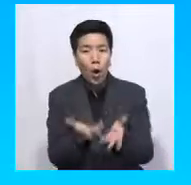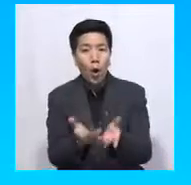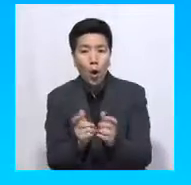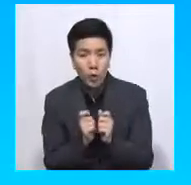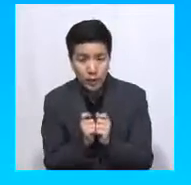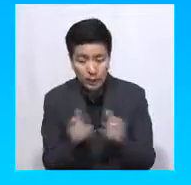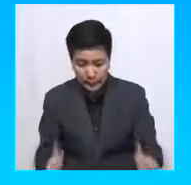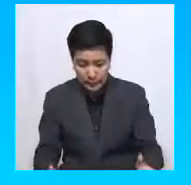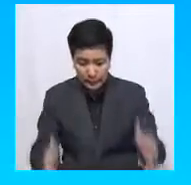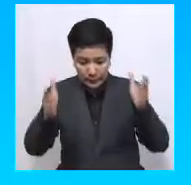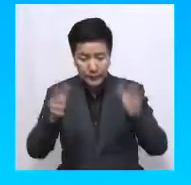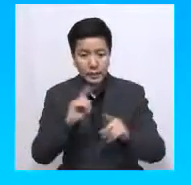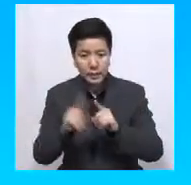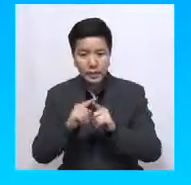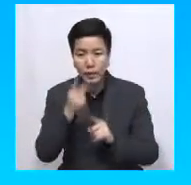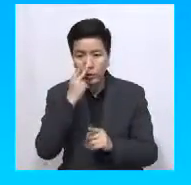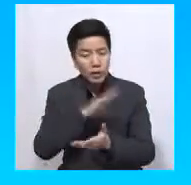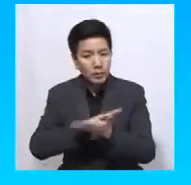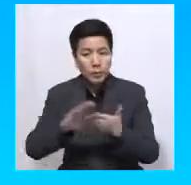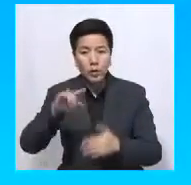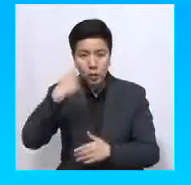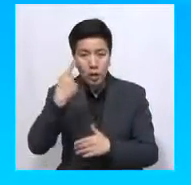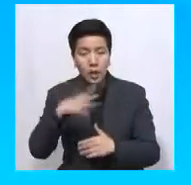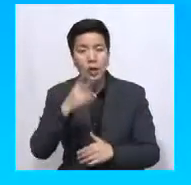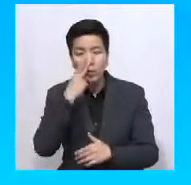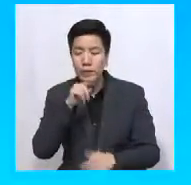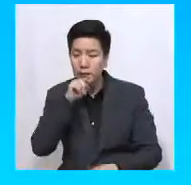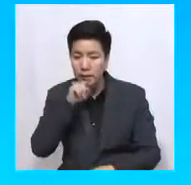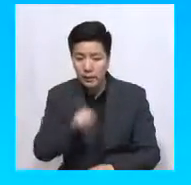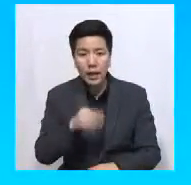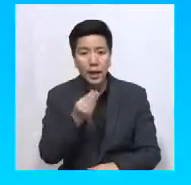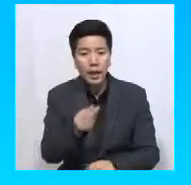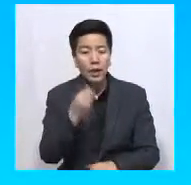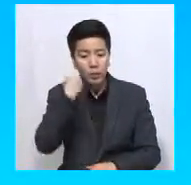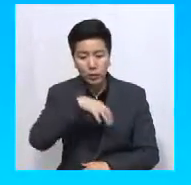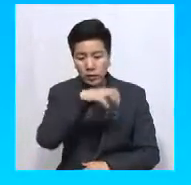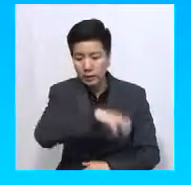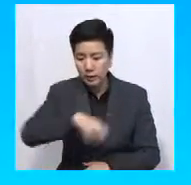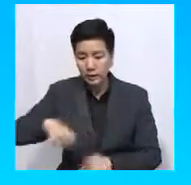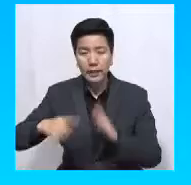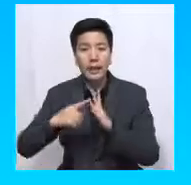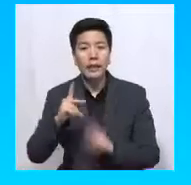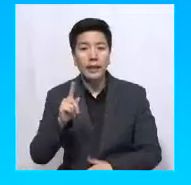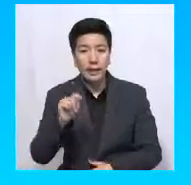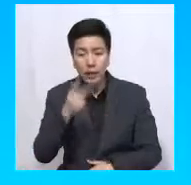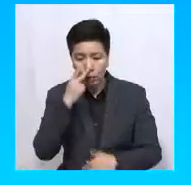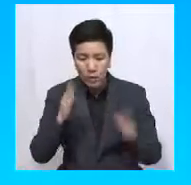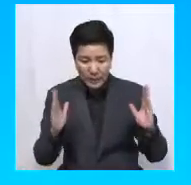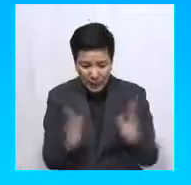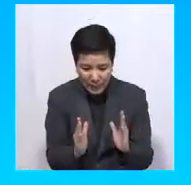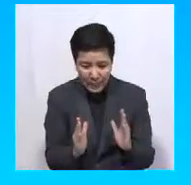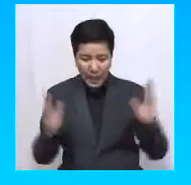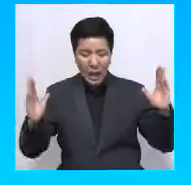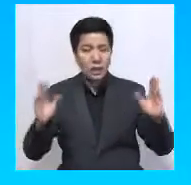ขออนุญาตการก่อสร้างอาคารดังกล่าวอีกครั้งหนึ่งนะคะพร้อมกันนี้ก็ได้สั่งการให้ทุกสำนักงานเขตตรวจสอบอาคารขนาด